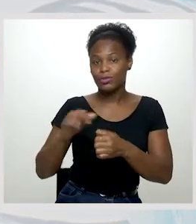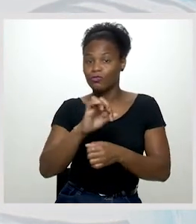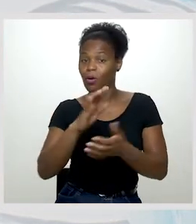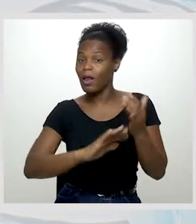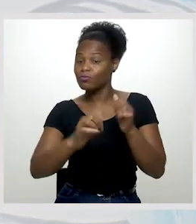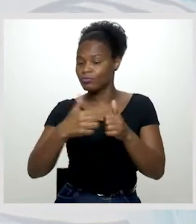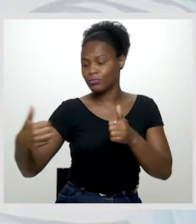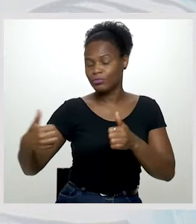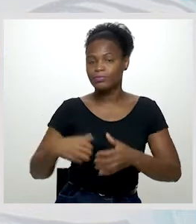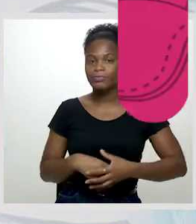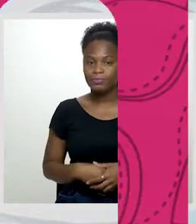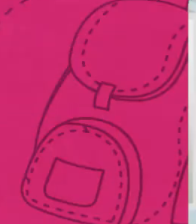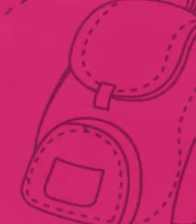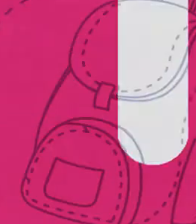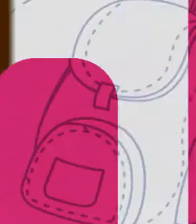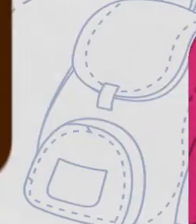vos collègues.